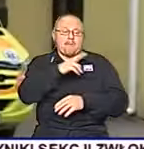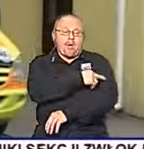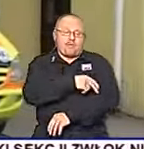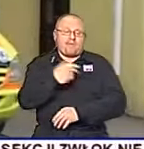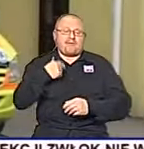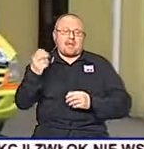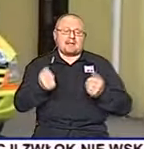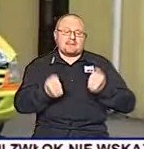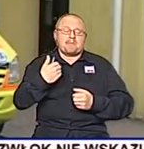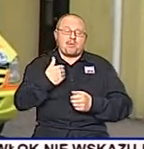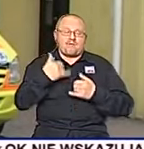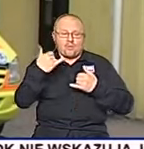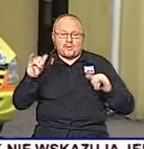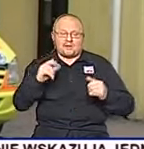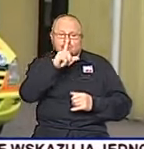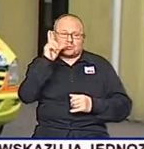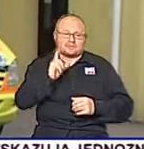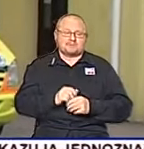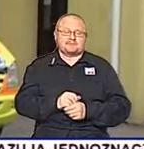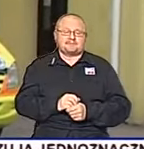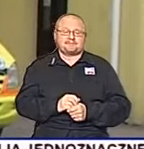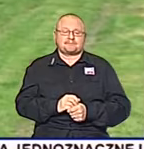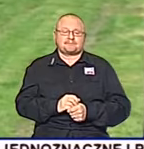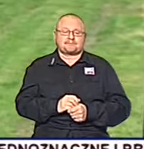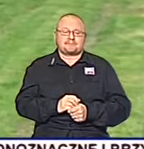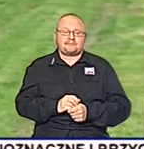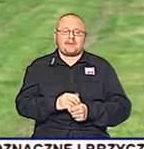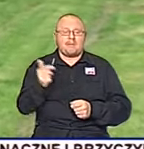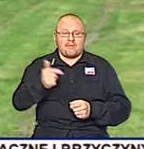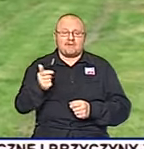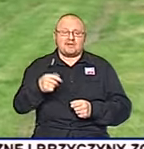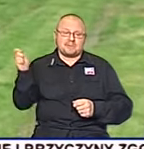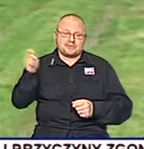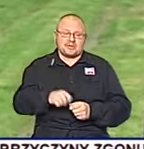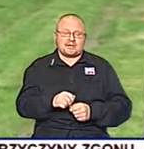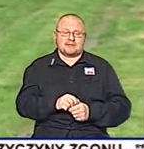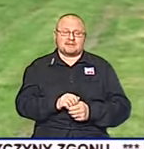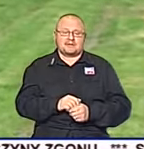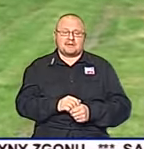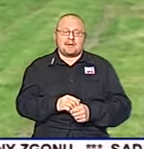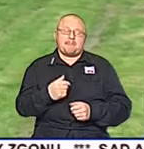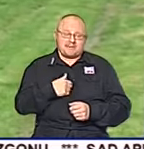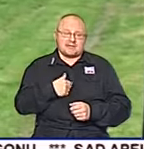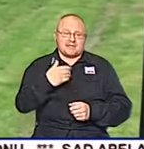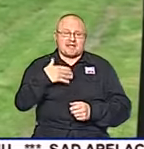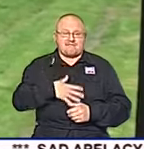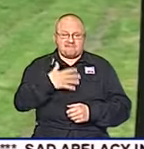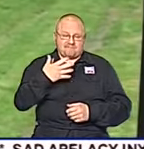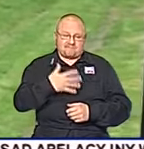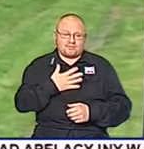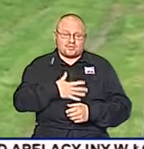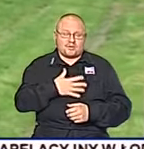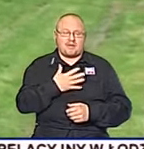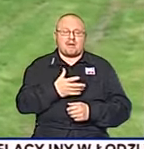domu. Karetki ratunkowej dyspozytor nie wysłał. Powinni przyjechać, prawda? No mnie tak się wydaje.